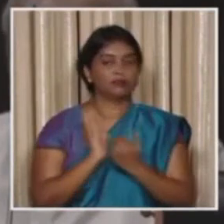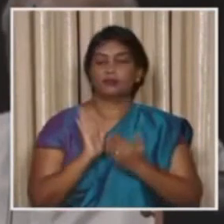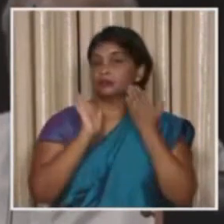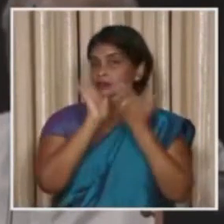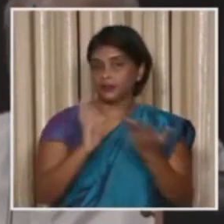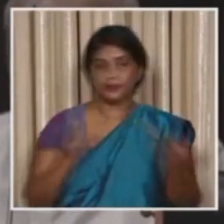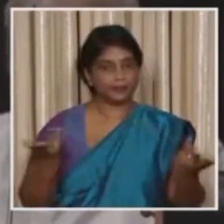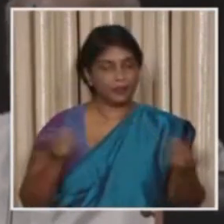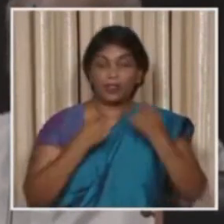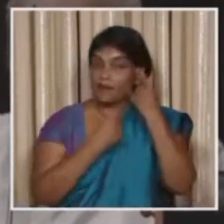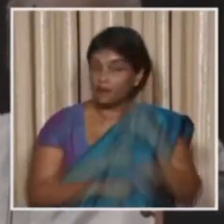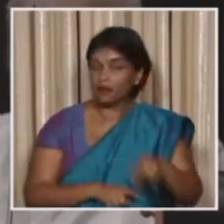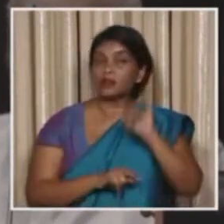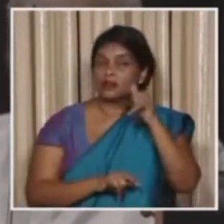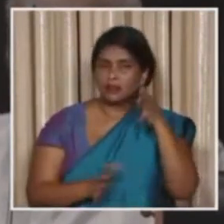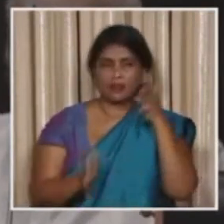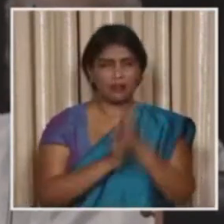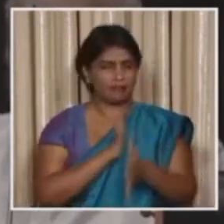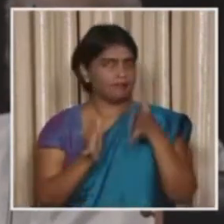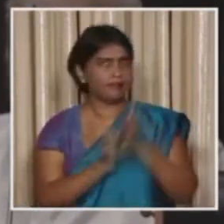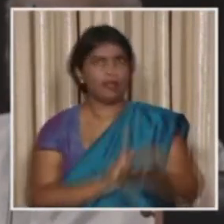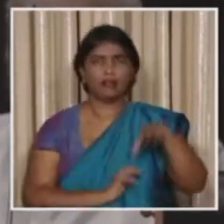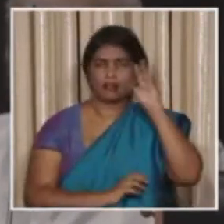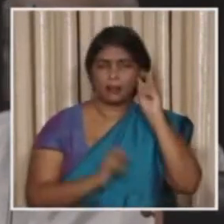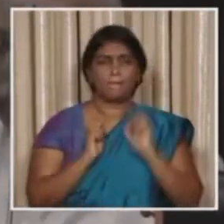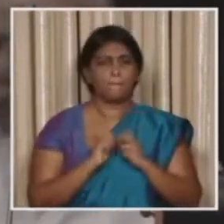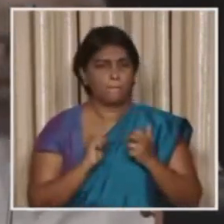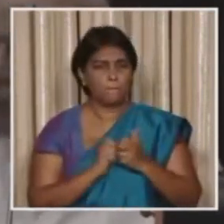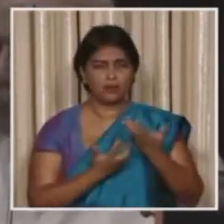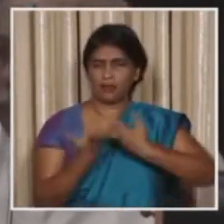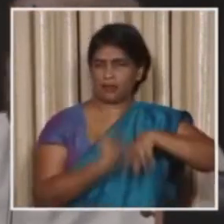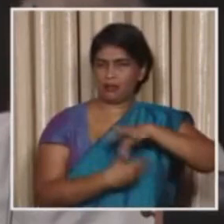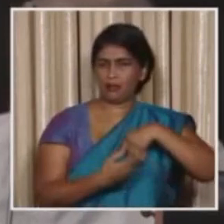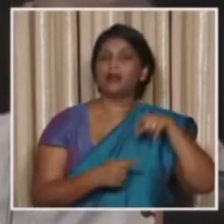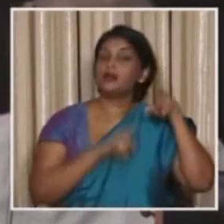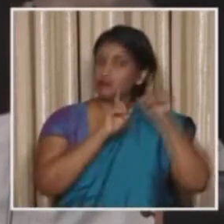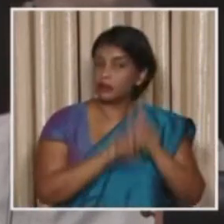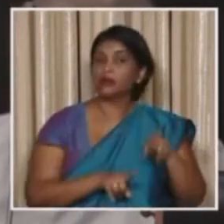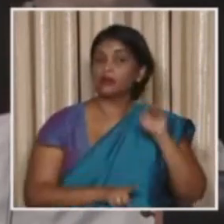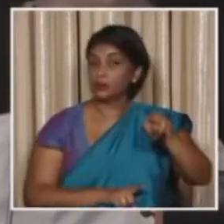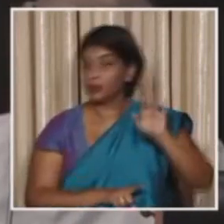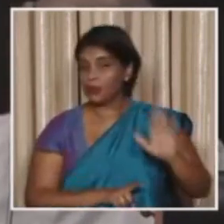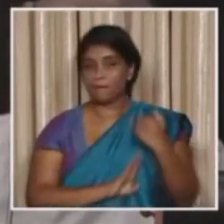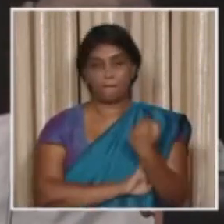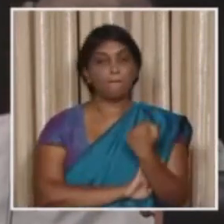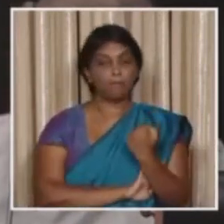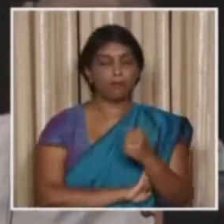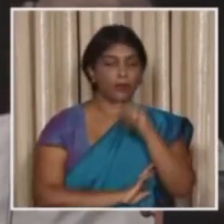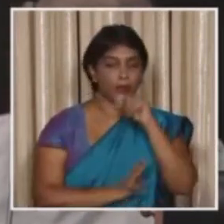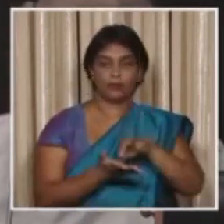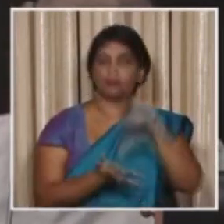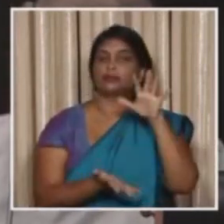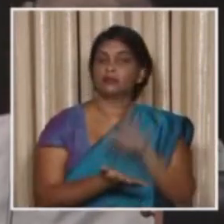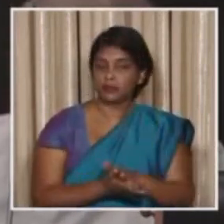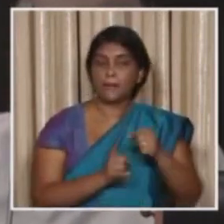නැහැ. ඒ නිසා යම් යම් වැරදි අවබෝධ, ගැටලු සහ අවුල් ඇති වෙනවා. ඒ නිසා ඔවුන් සතු බලතල නිශ්චිත කරන